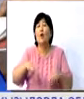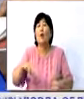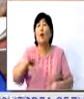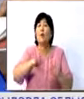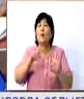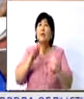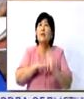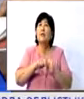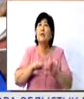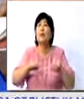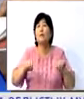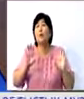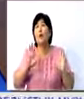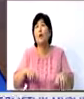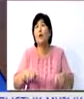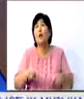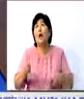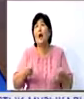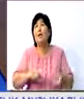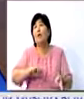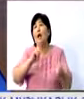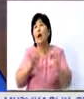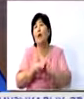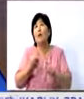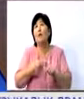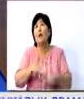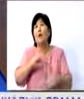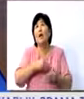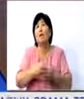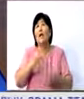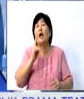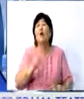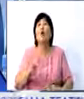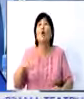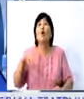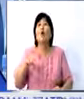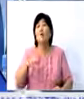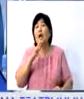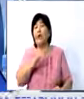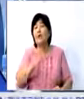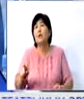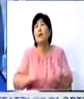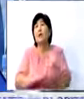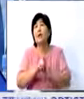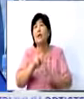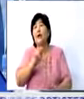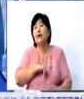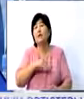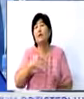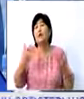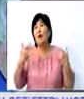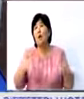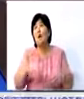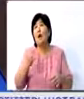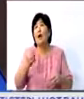бойынша тексеру комиссиясының төрағасы ауысты. Осыған дейін бұл лауазымды атқарып келген Қамбарбек Мүбәракевтің мерзімі келуіне байланысты қызметінен босатылды.